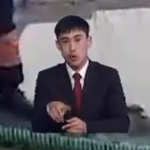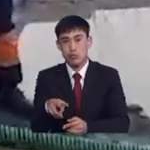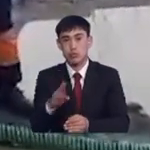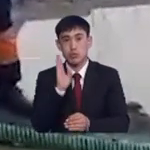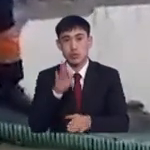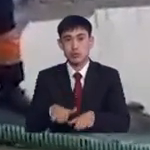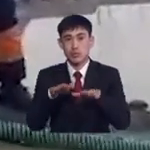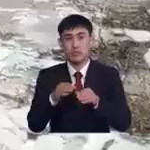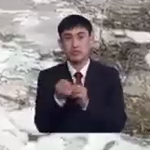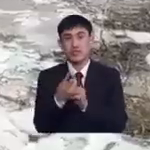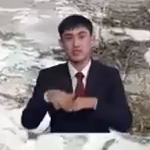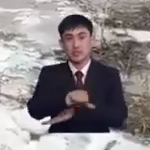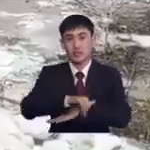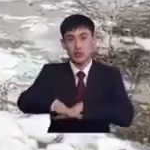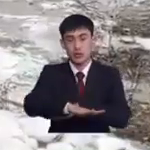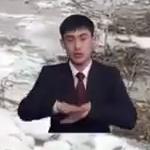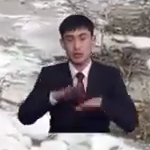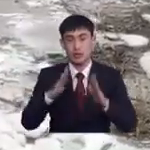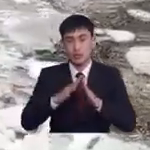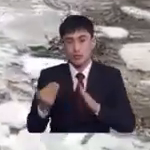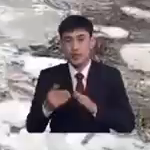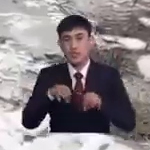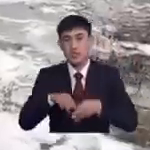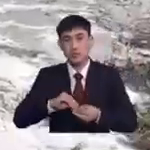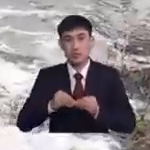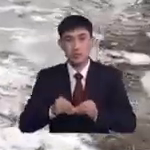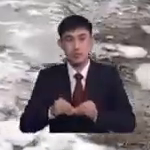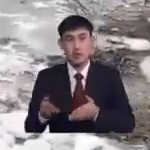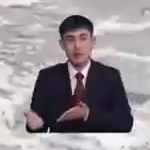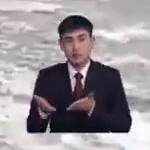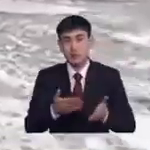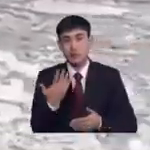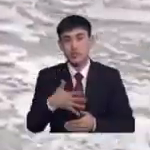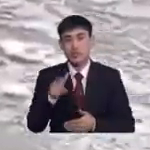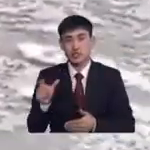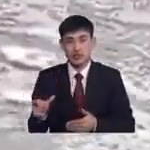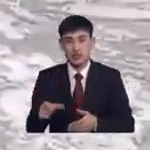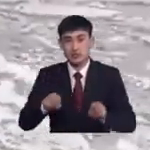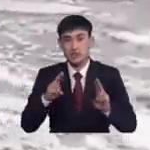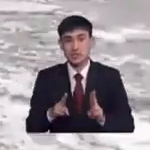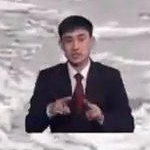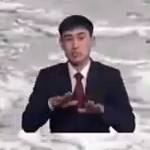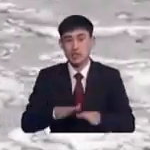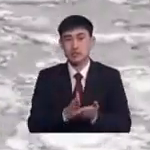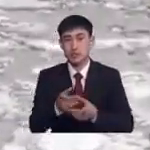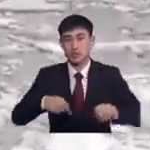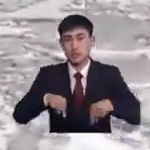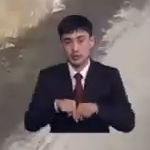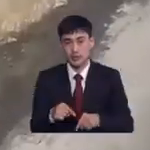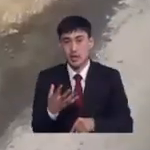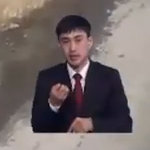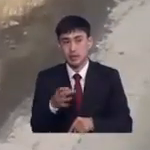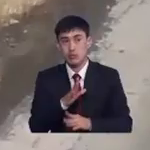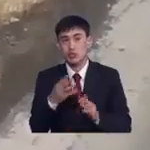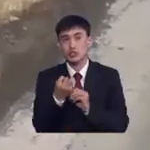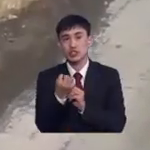19 дворовых территорий частных жилых домов. Для решения проблемы было задействовано 50 сотрудников ДЧС и специалистов местных исполнительных органов, а также